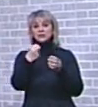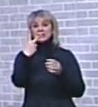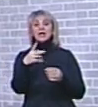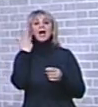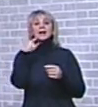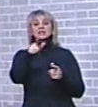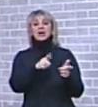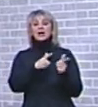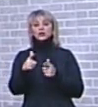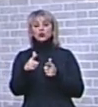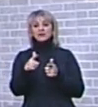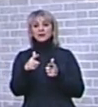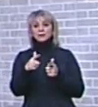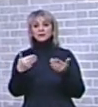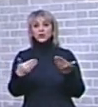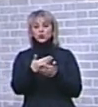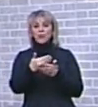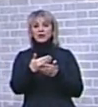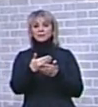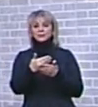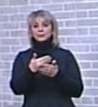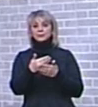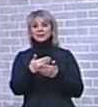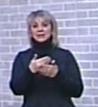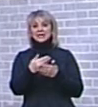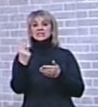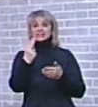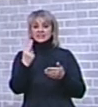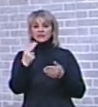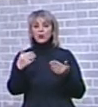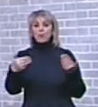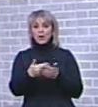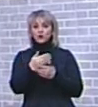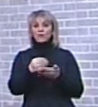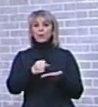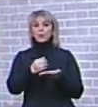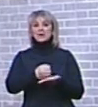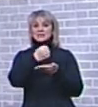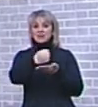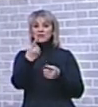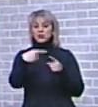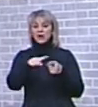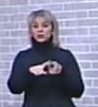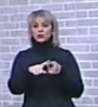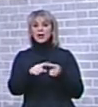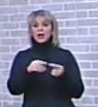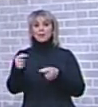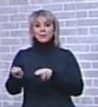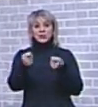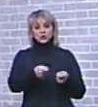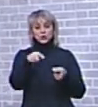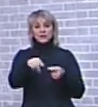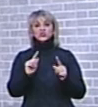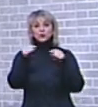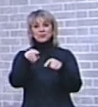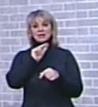Когда готовили новые цифры по новому постановлению, которое пришло,